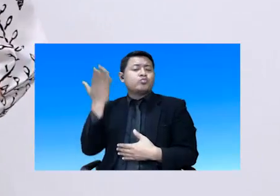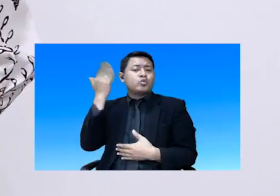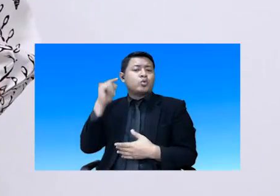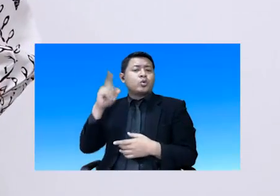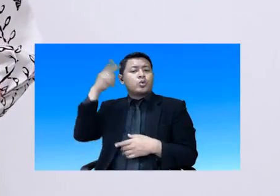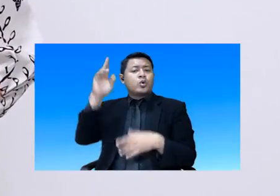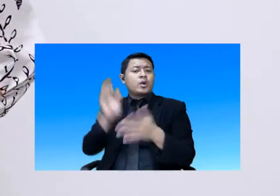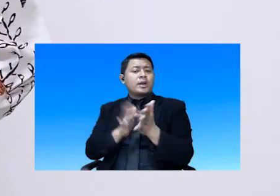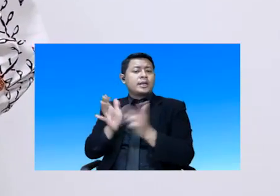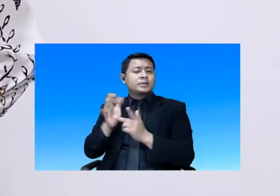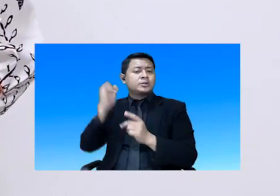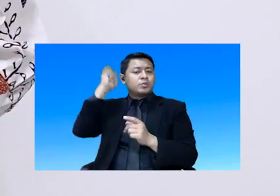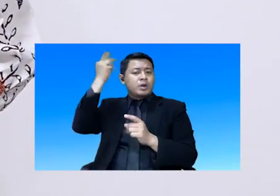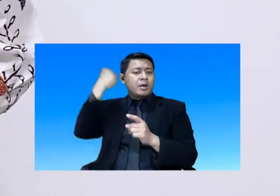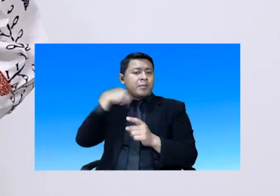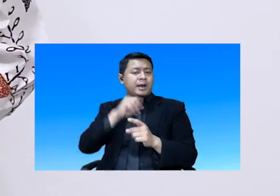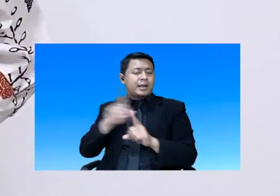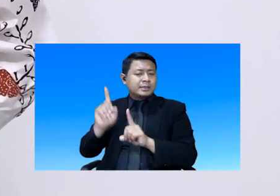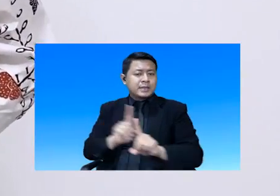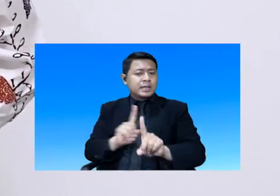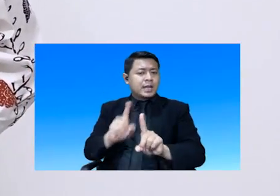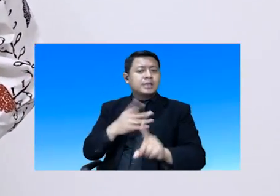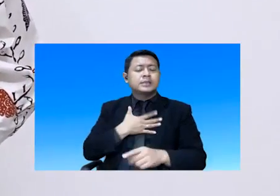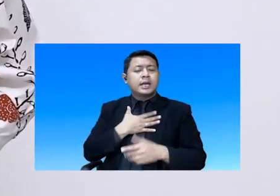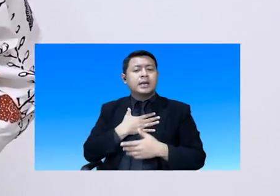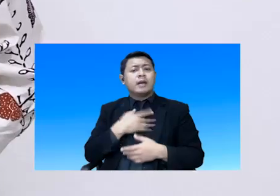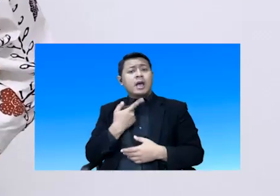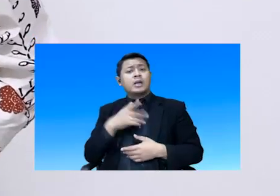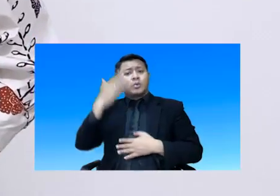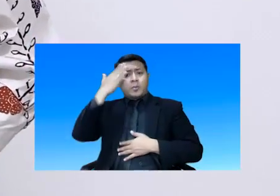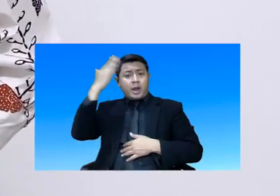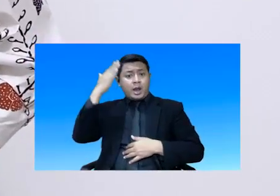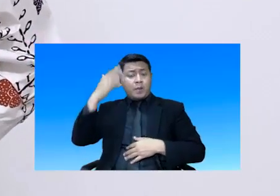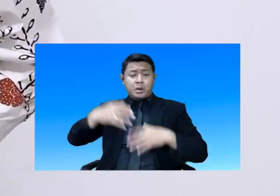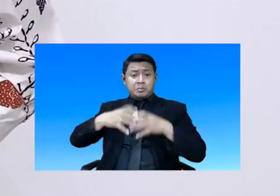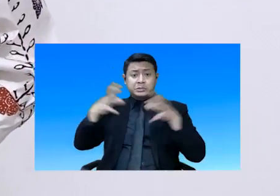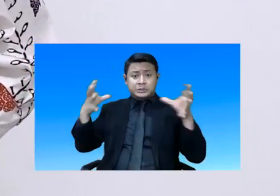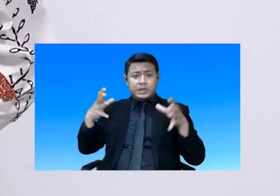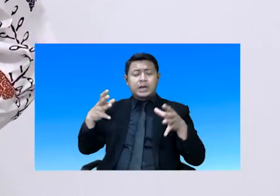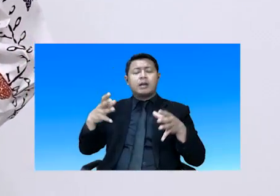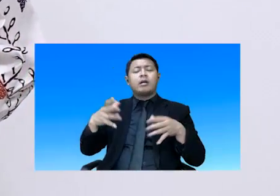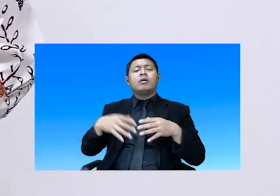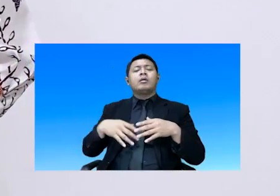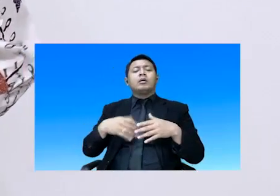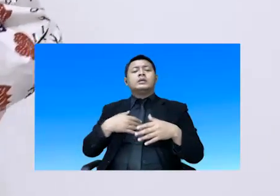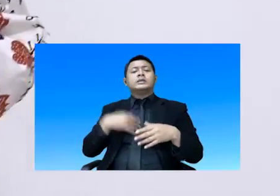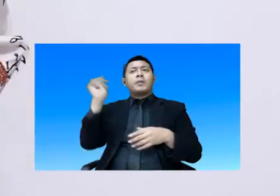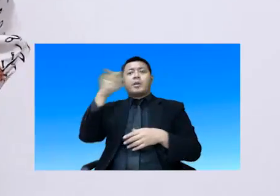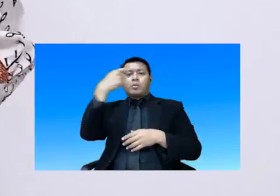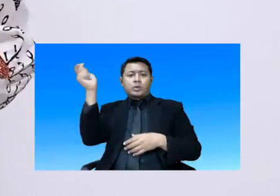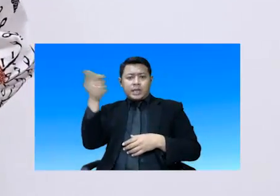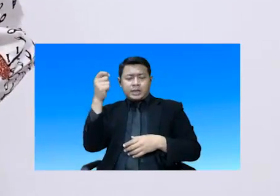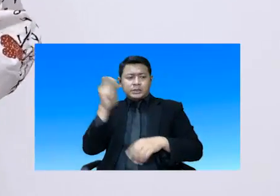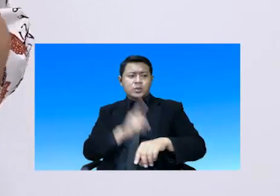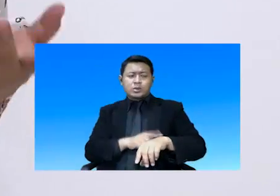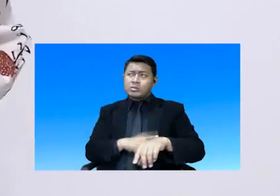dan Bunda Maria yang saya rasakan menyertai saya. Ada satu pengalaman luar biasa saat saya bermain bulu tangkis. Waktu itu